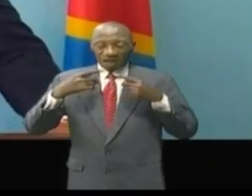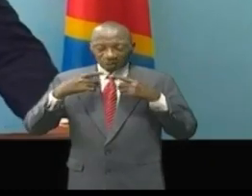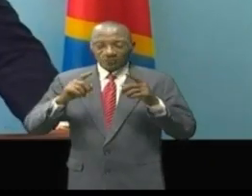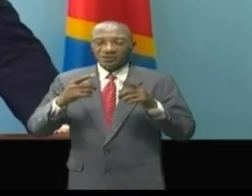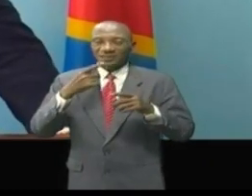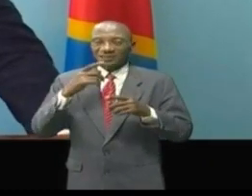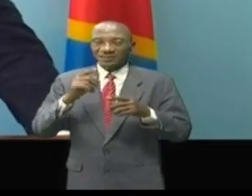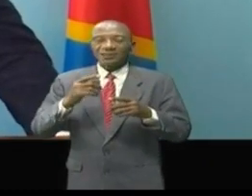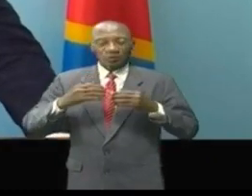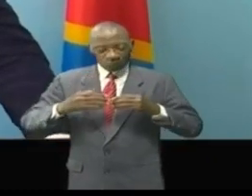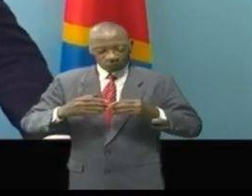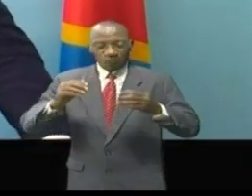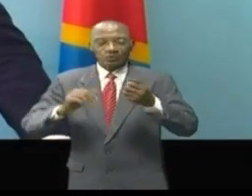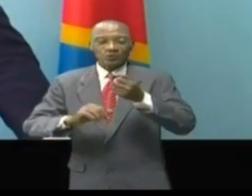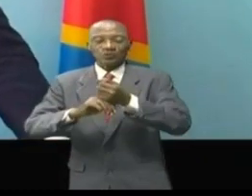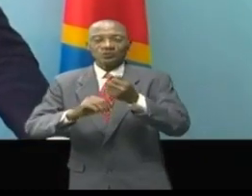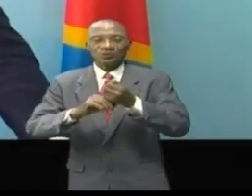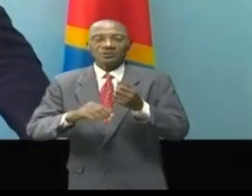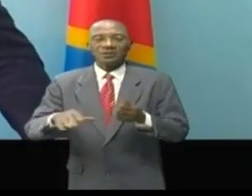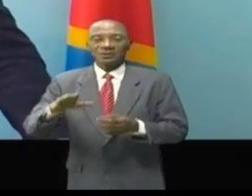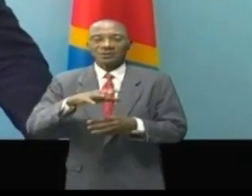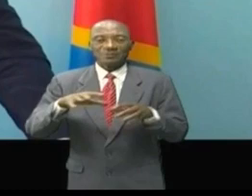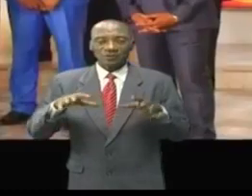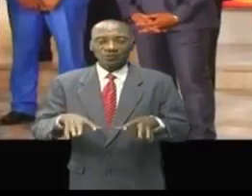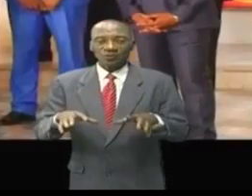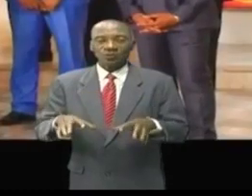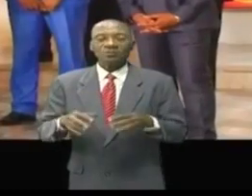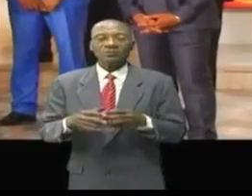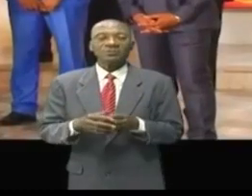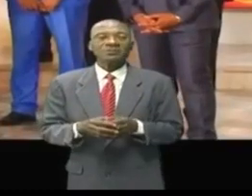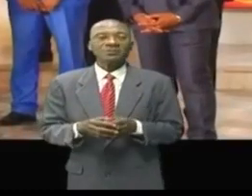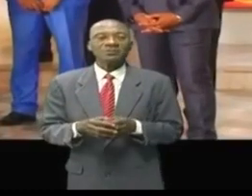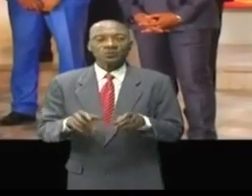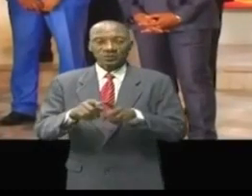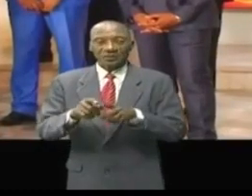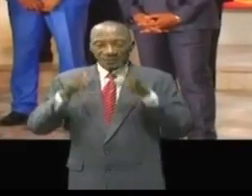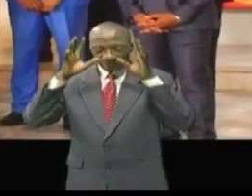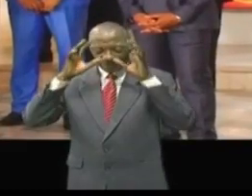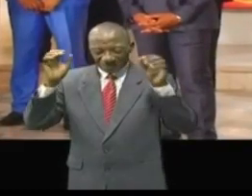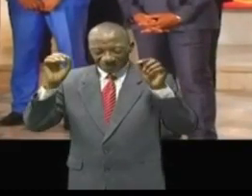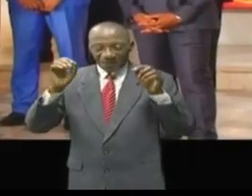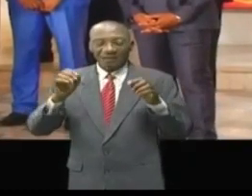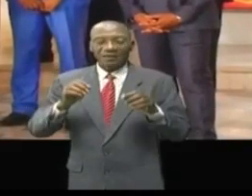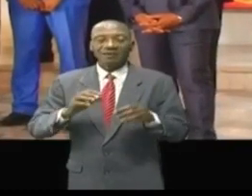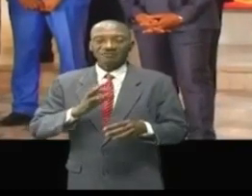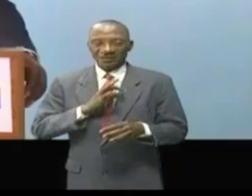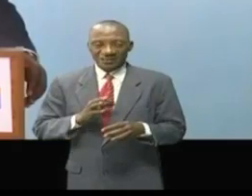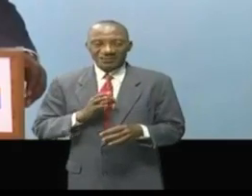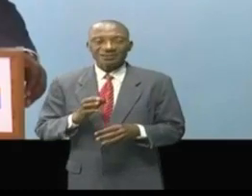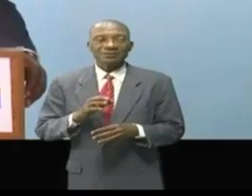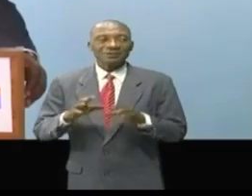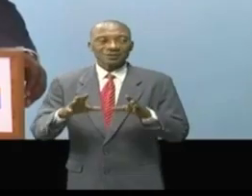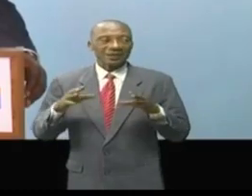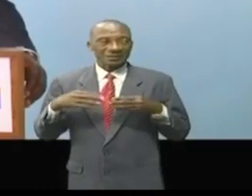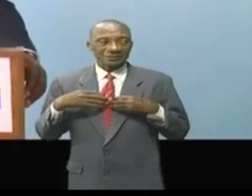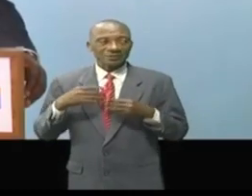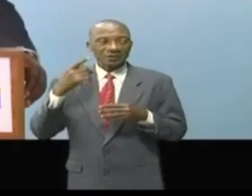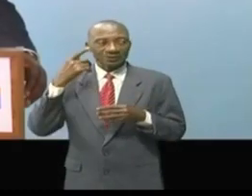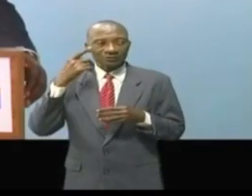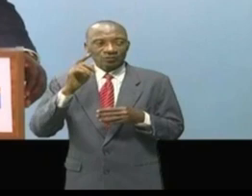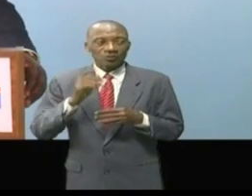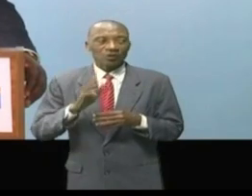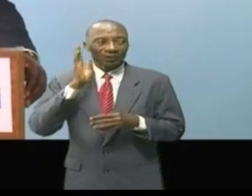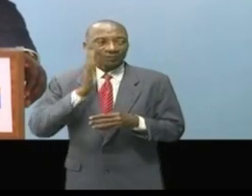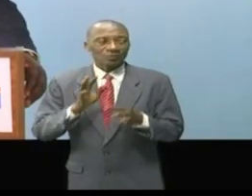armés comme convenu dans le processus de Nairobi, avant de saluer à juste valeur le leadership qu'incarne le